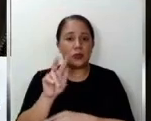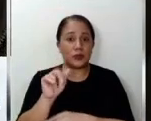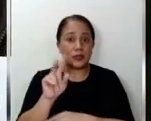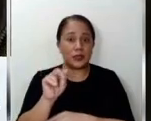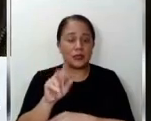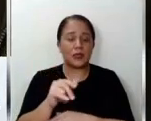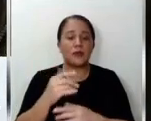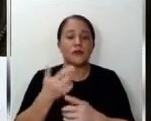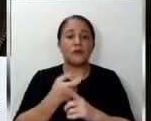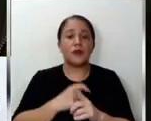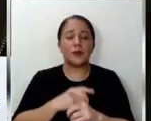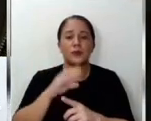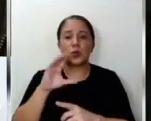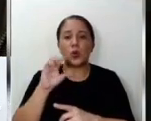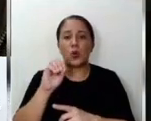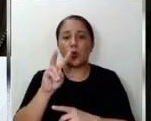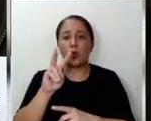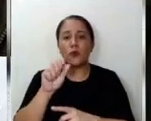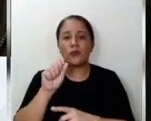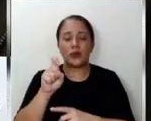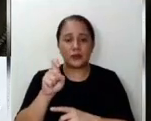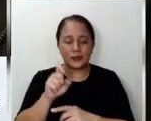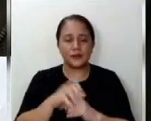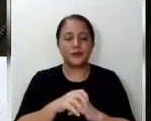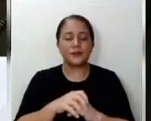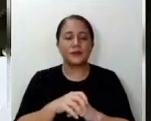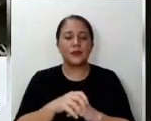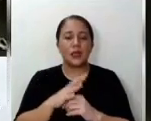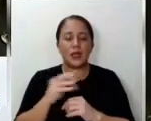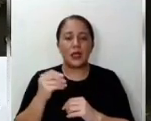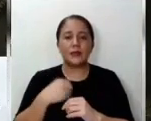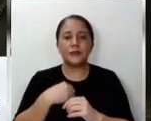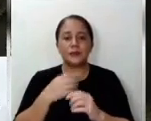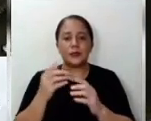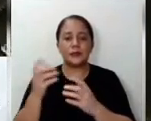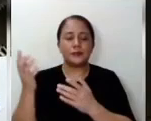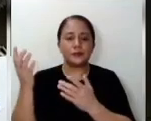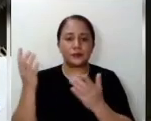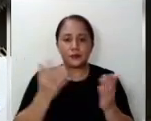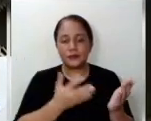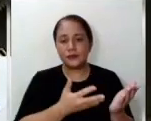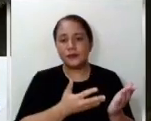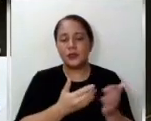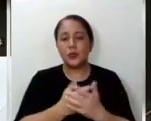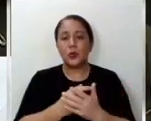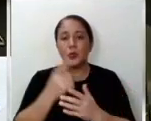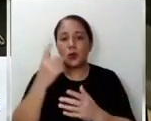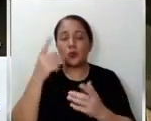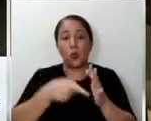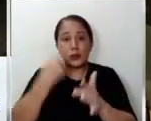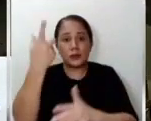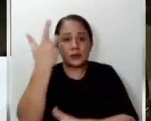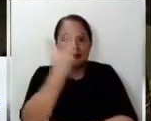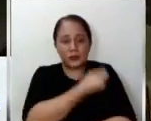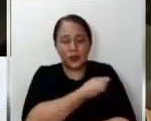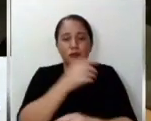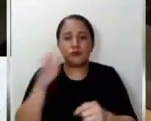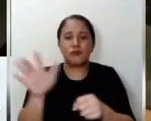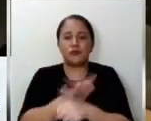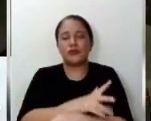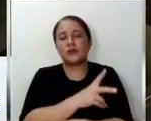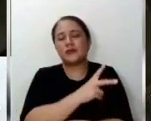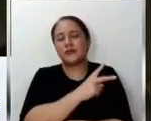sa COVAX at malaking bagay yan dahil isang turok lang e fully vaccinated na ang